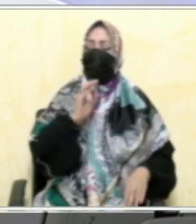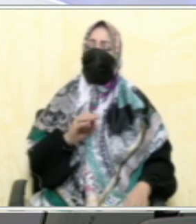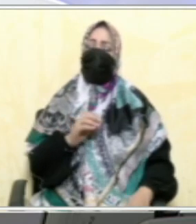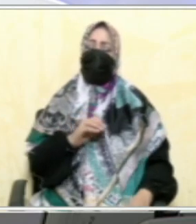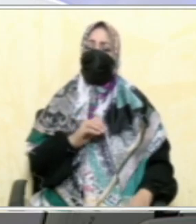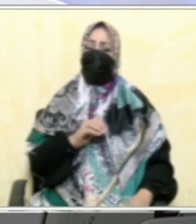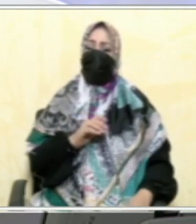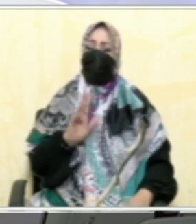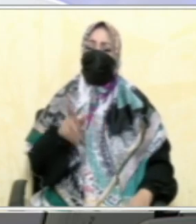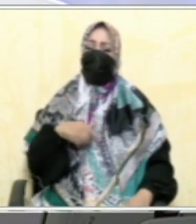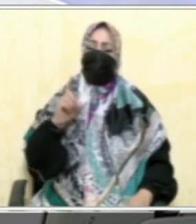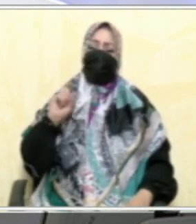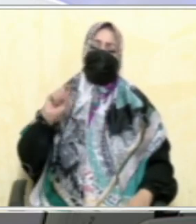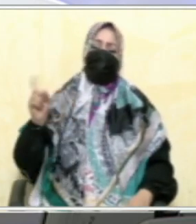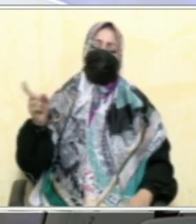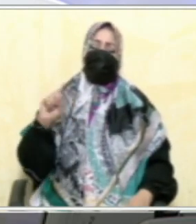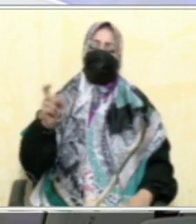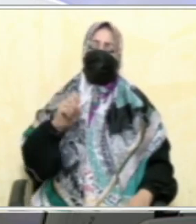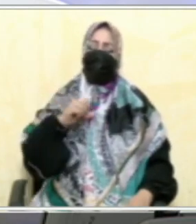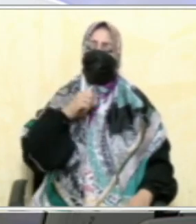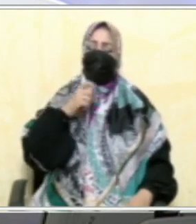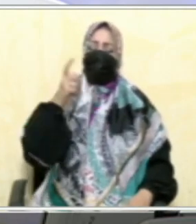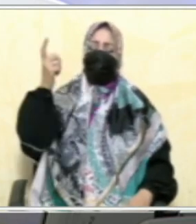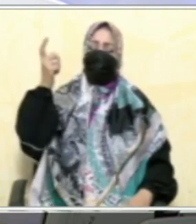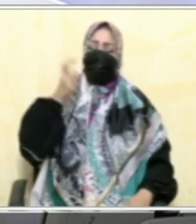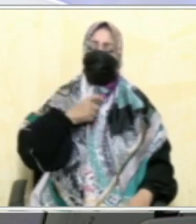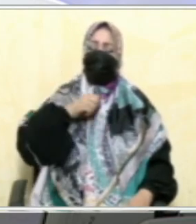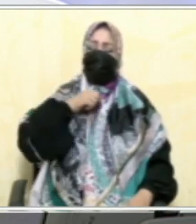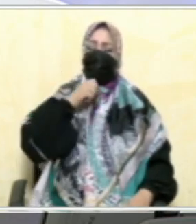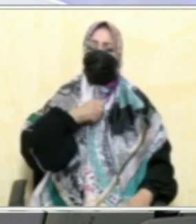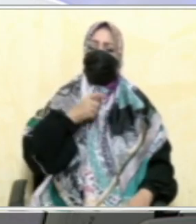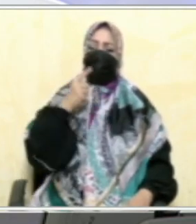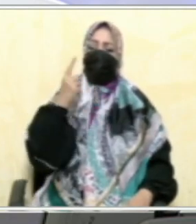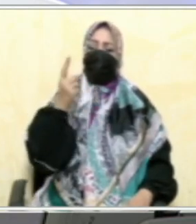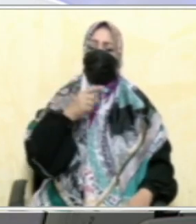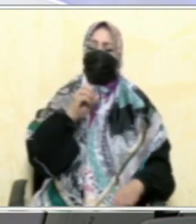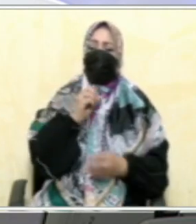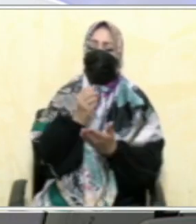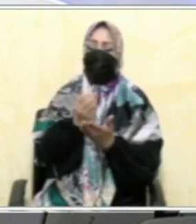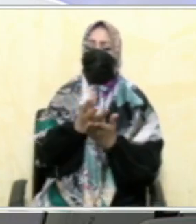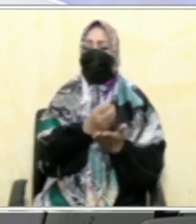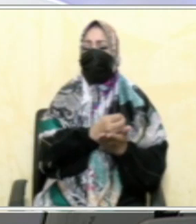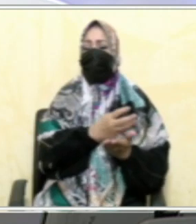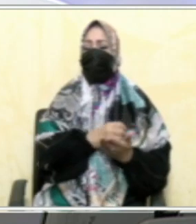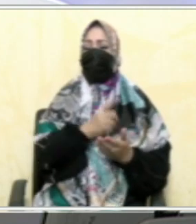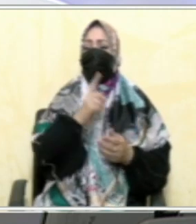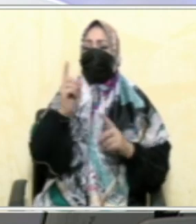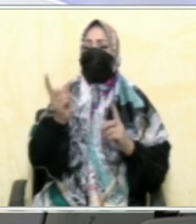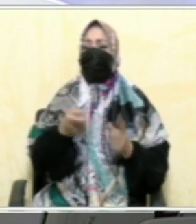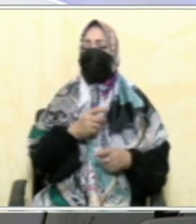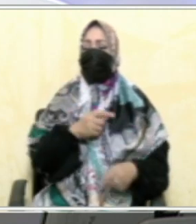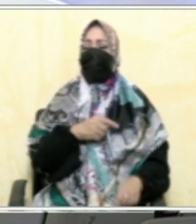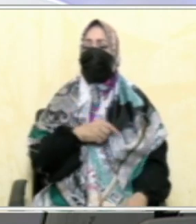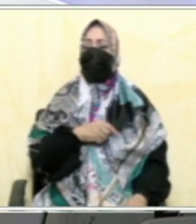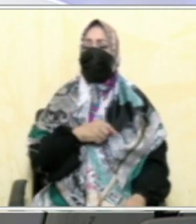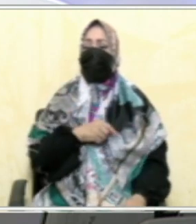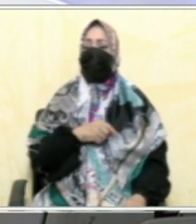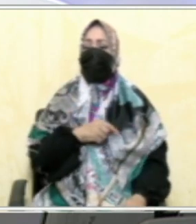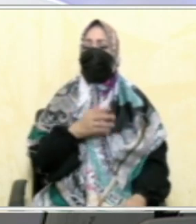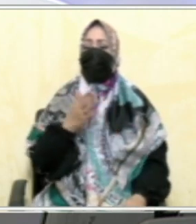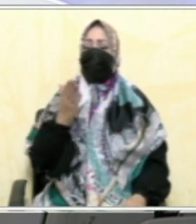حتى يعلمكم الخراءة. الخراءة يعني كيف يقضي الإنسان حاجته. فالصحابي هذا